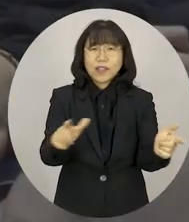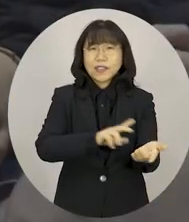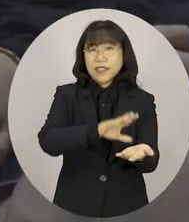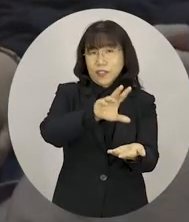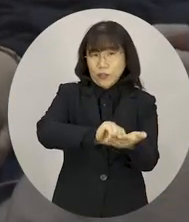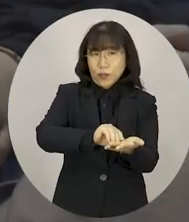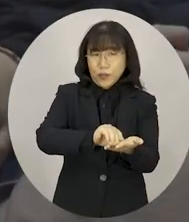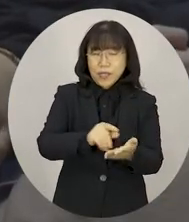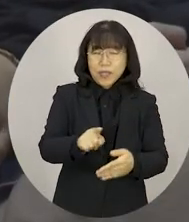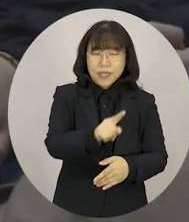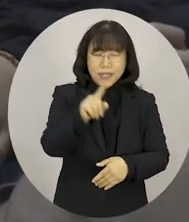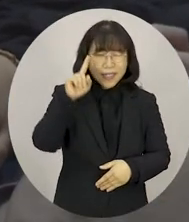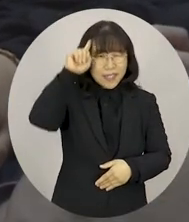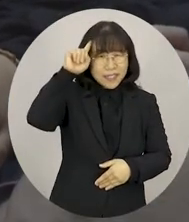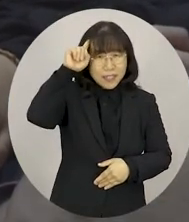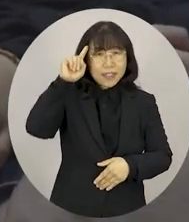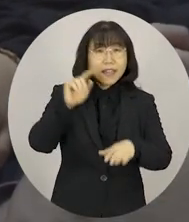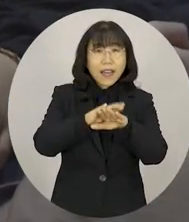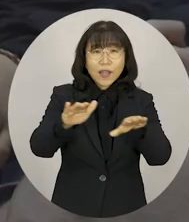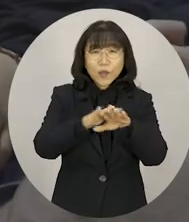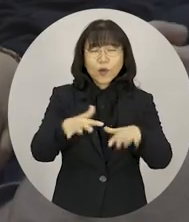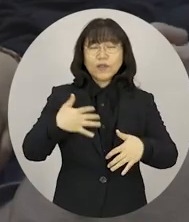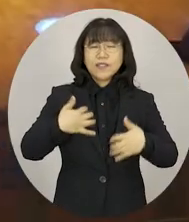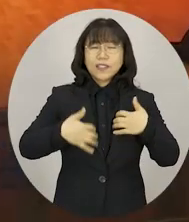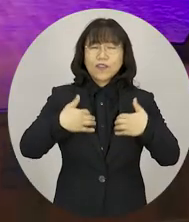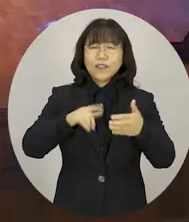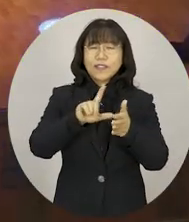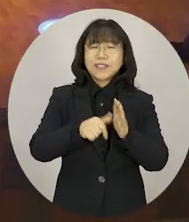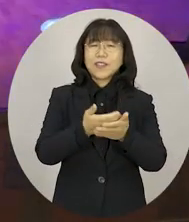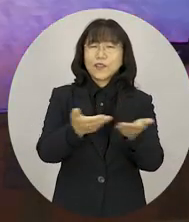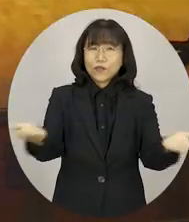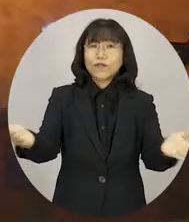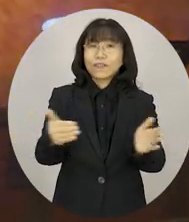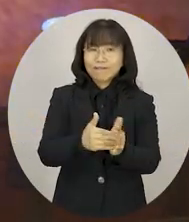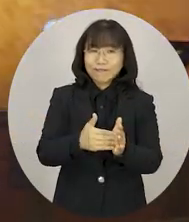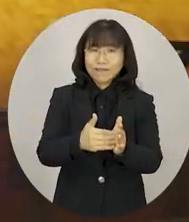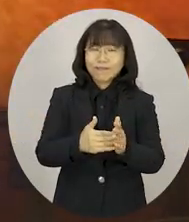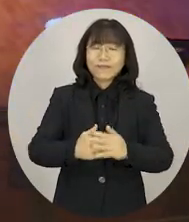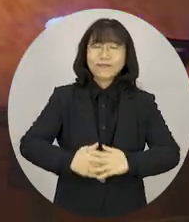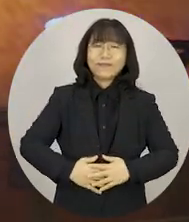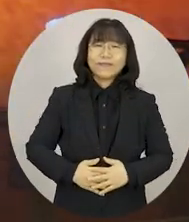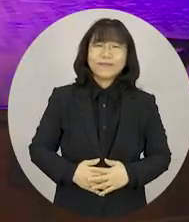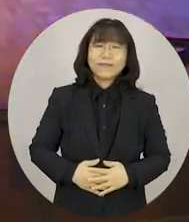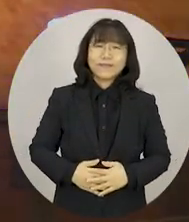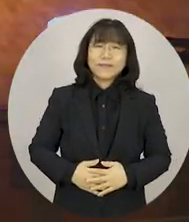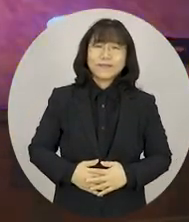고생했 쇼도 펼쳐져 수험생들의 스트레스를 해소하는 즐거운 시간이 됐습니다.